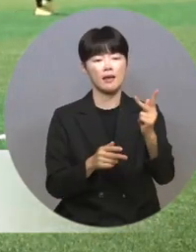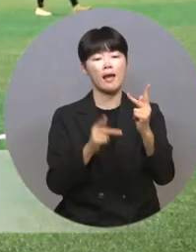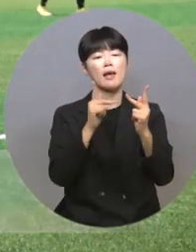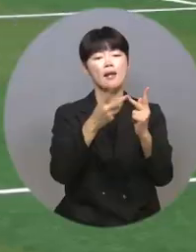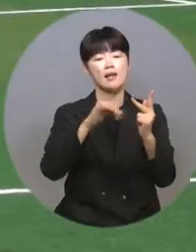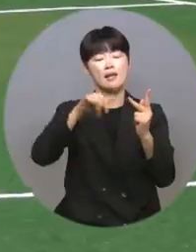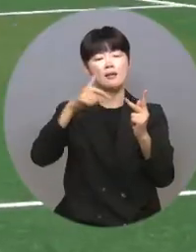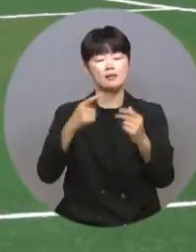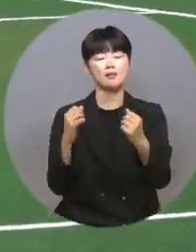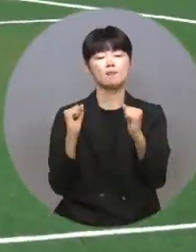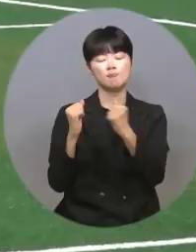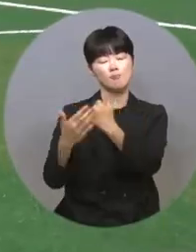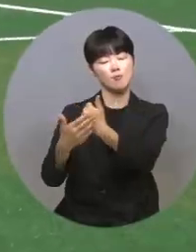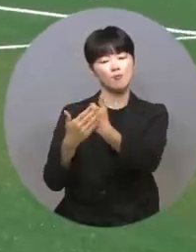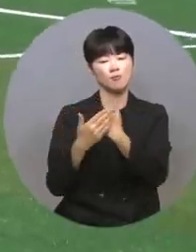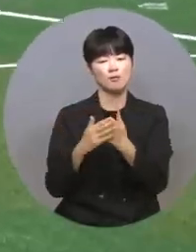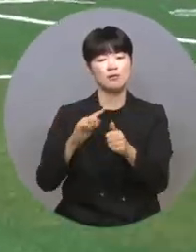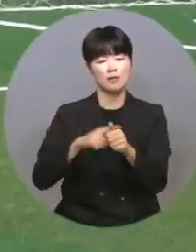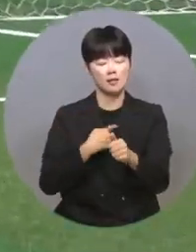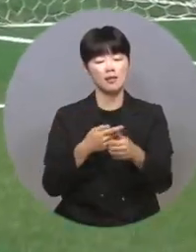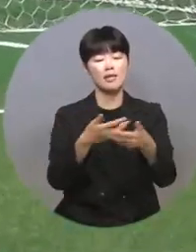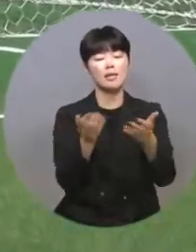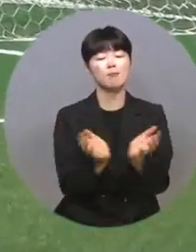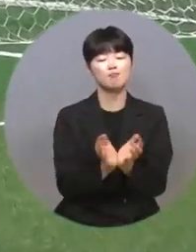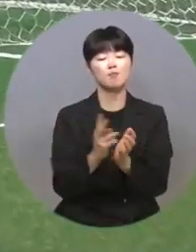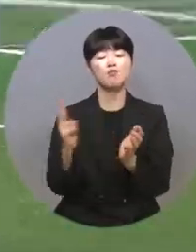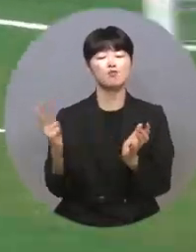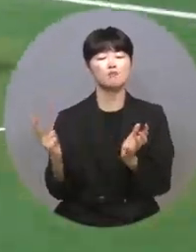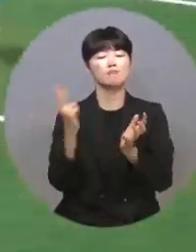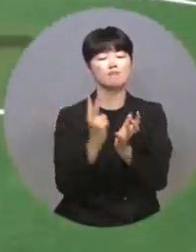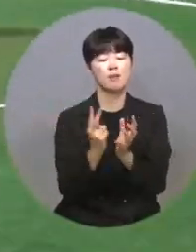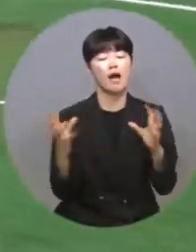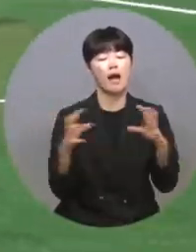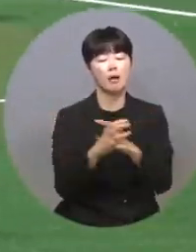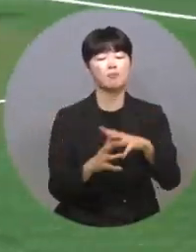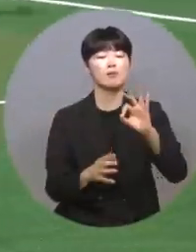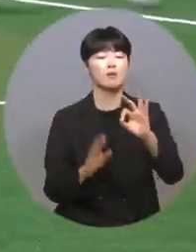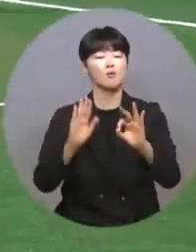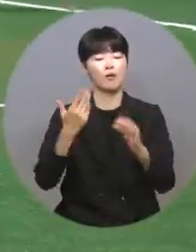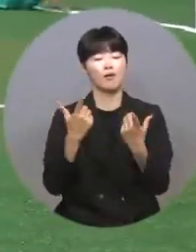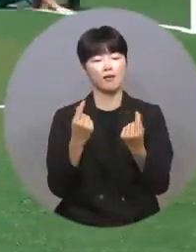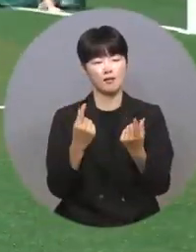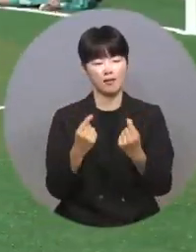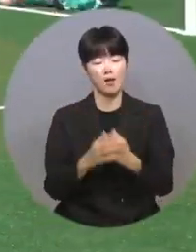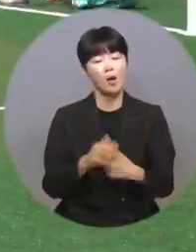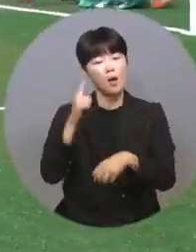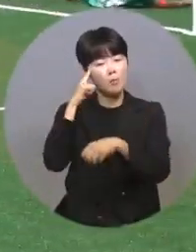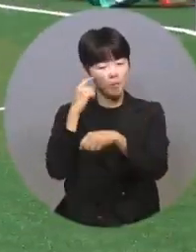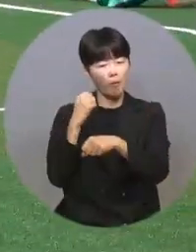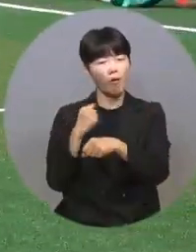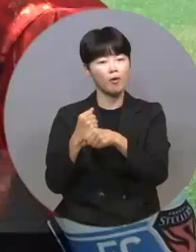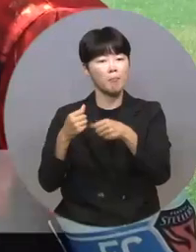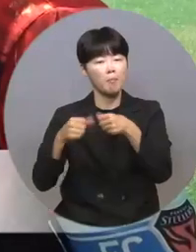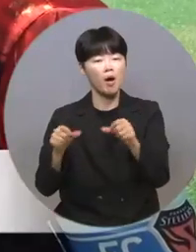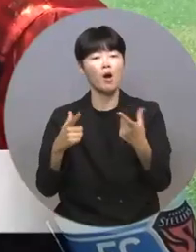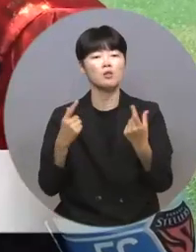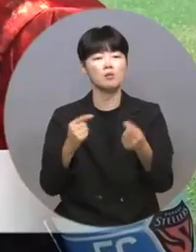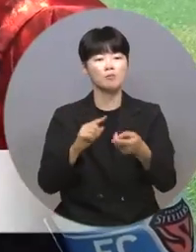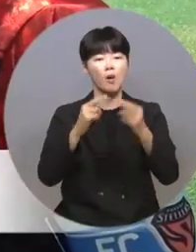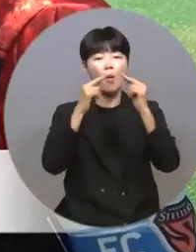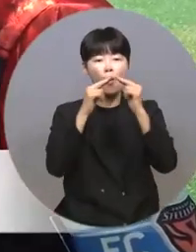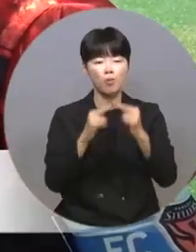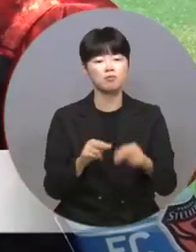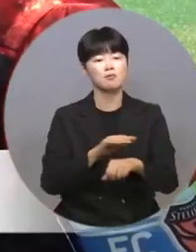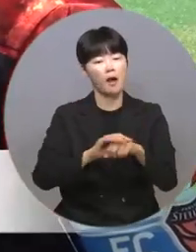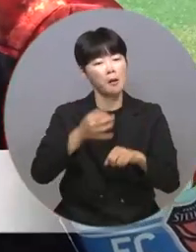같습니다. 발달장애인과 비장애인이 함께 좋은 경기를 할 수 없다라는 편견을 깨듯이 서로 좋은 호흡을 보여줍니다. 파트너